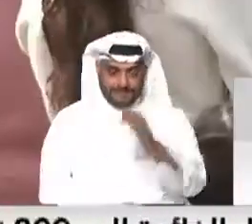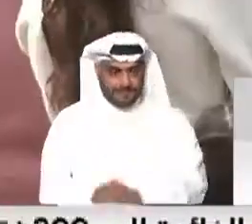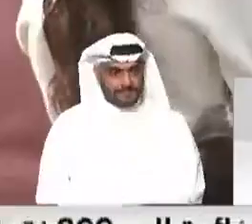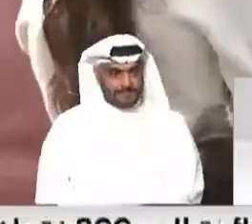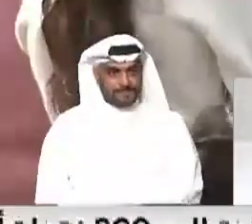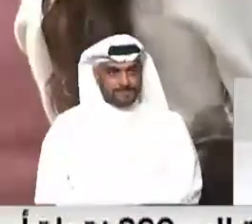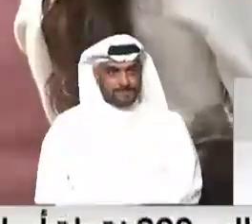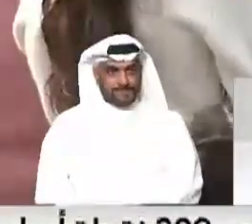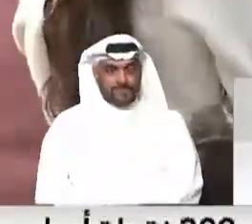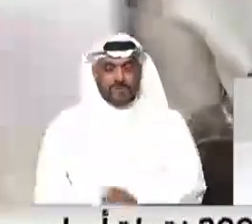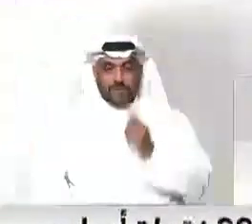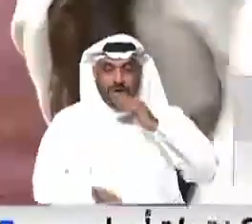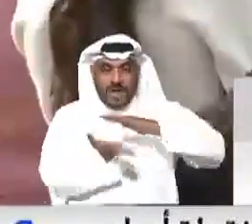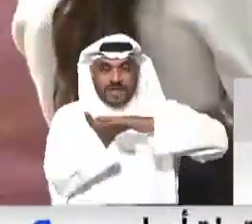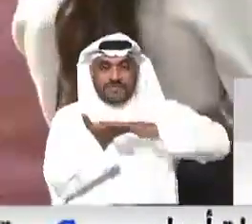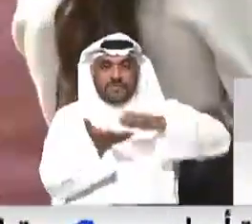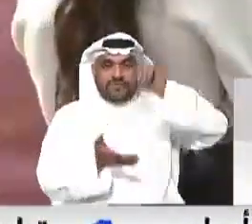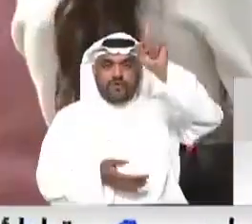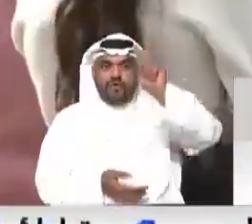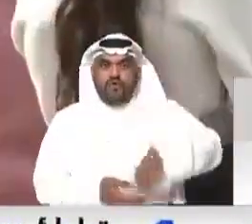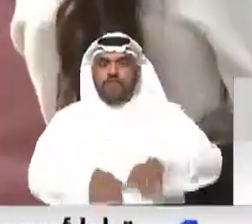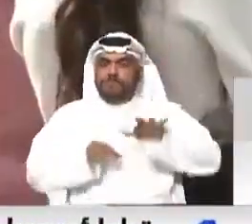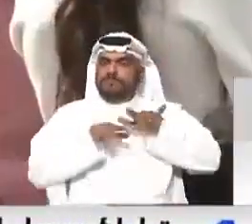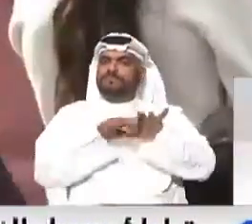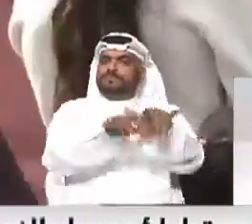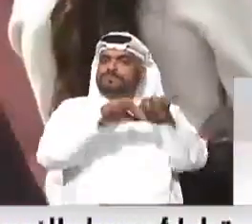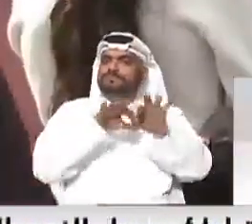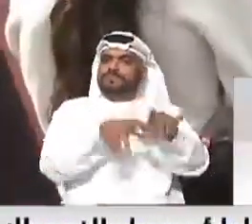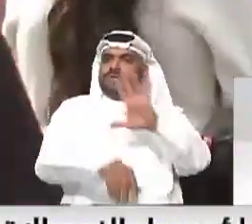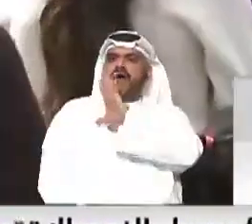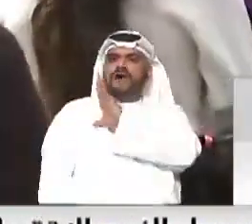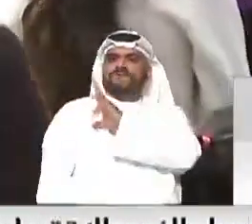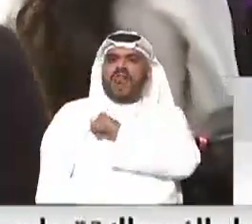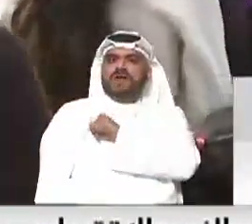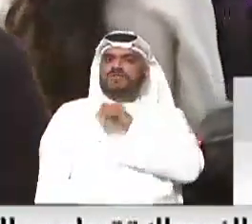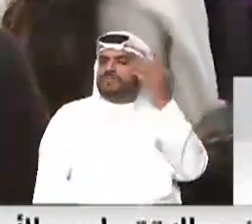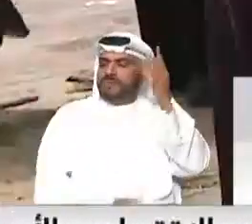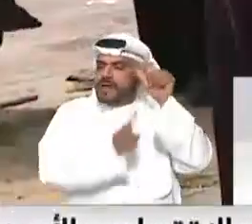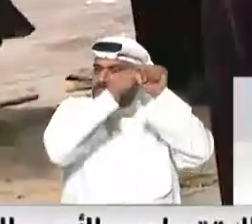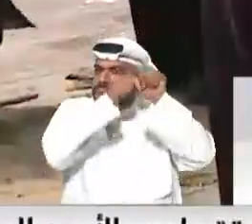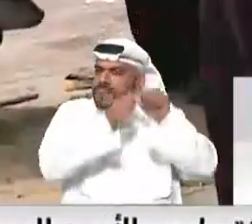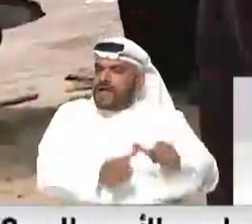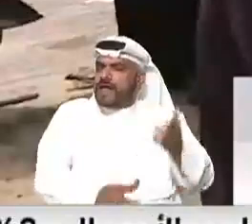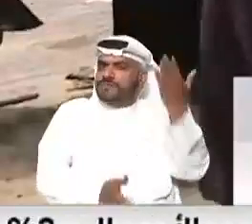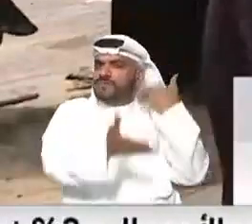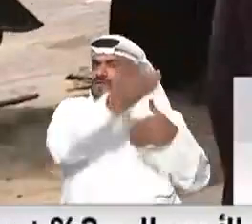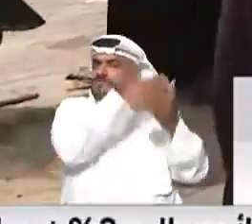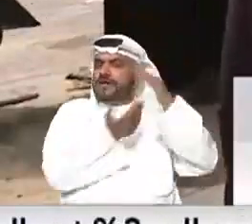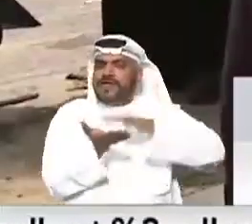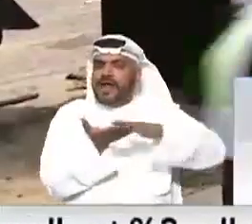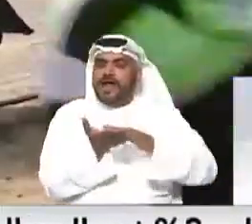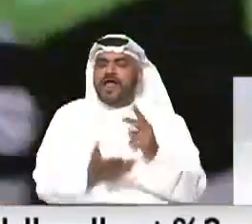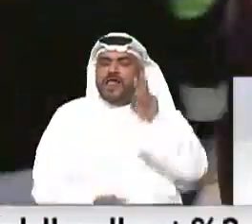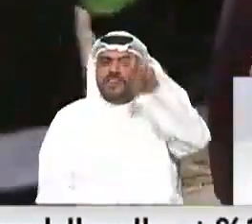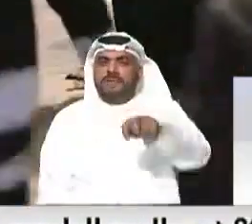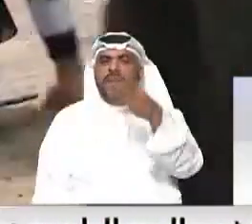وجاء يوم الأرض بعد هبة الجماهير الفلسطينية في أراضي 48 عام